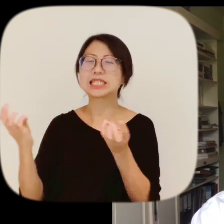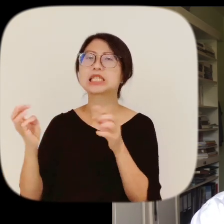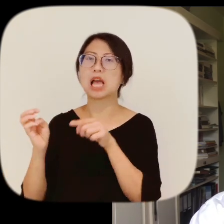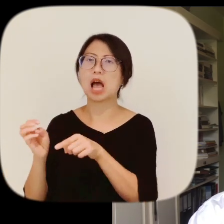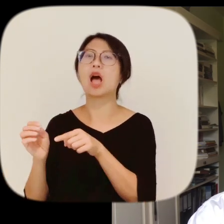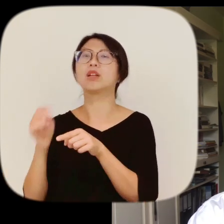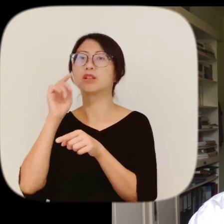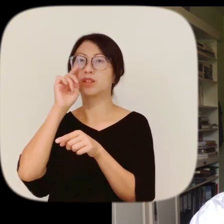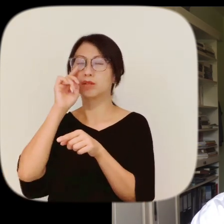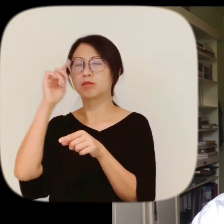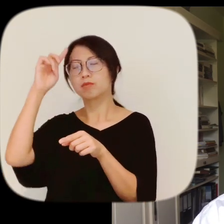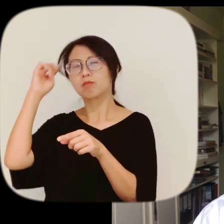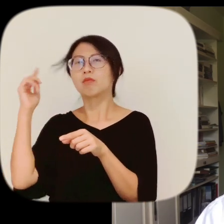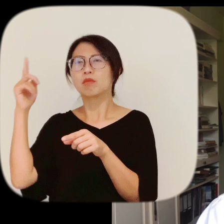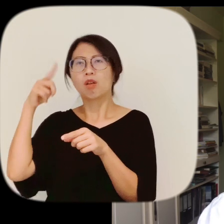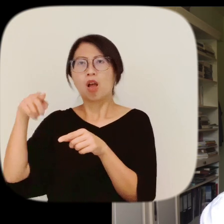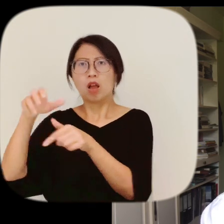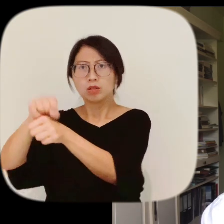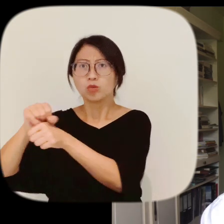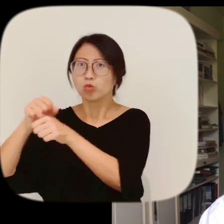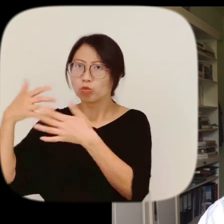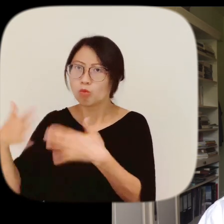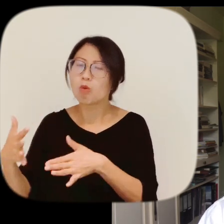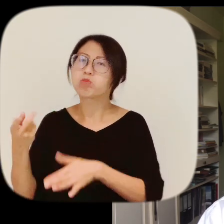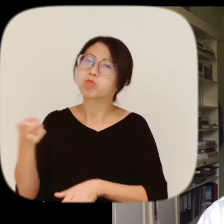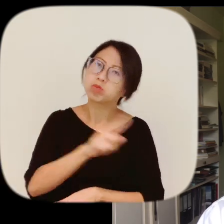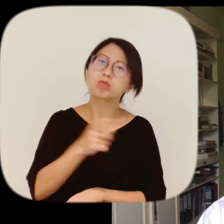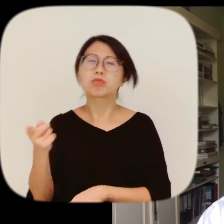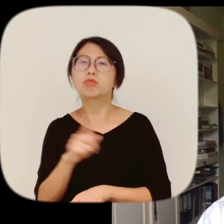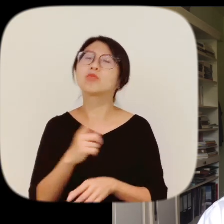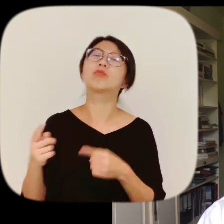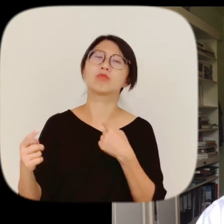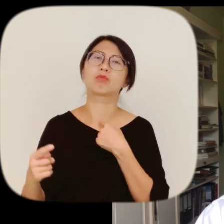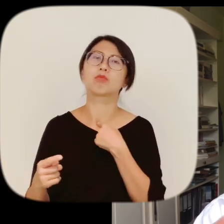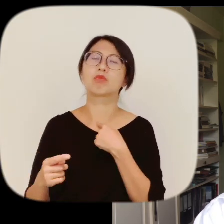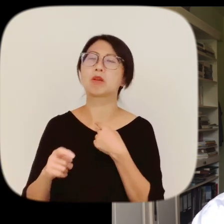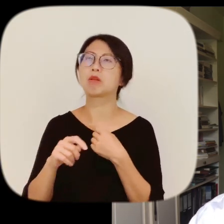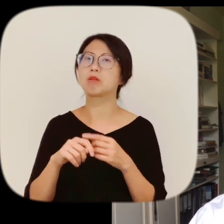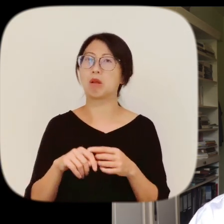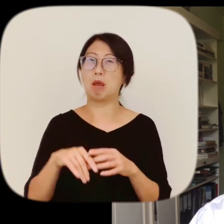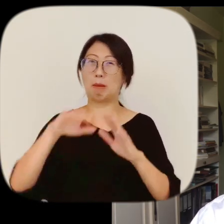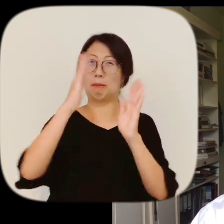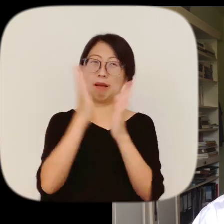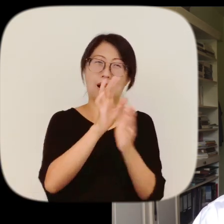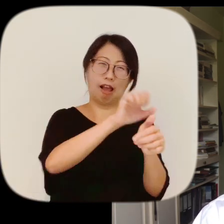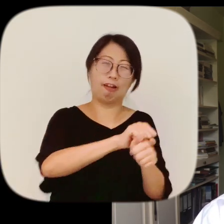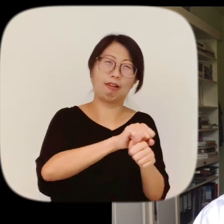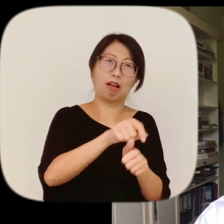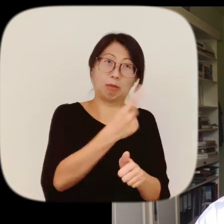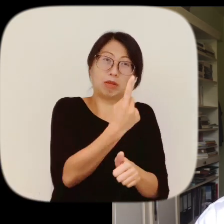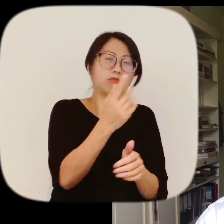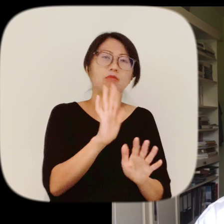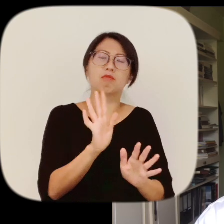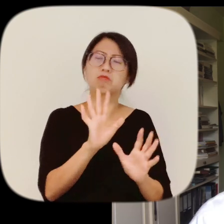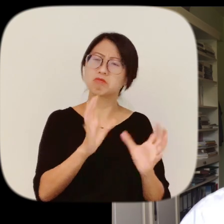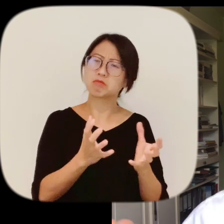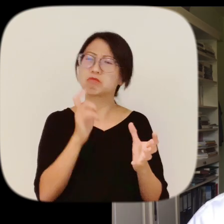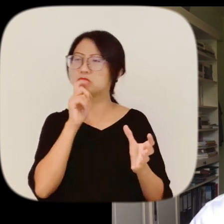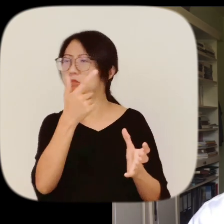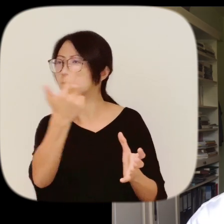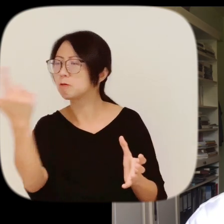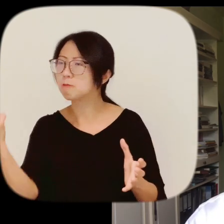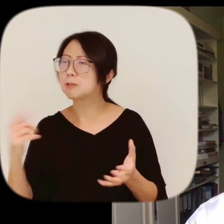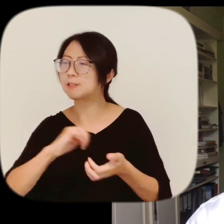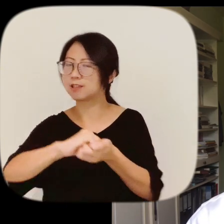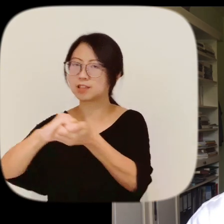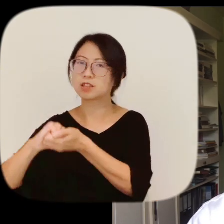永远都要他们牺牲了总要有些人呢在不同时间里面呢是愿意做这个党风者对大多数人来说他可能